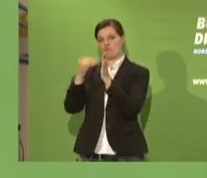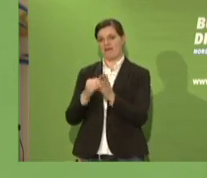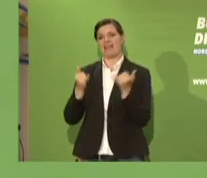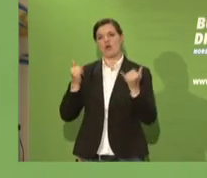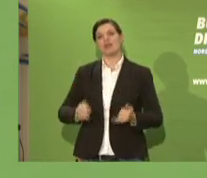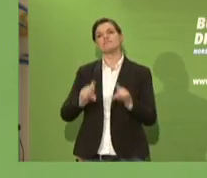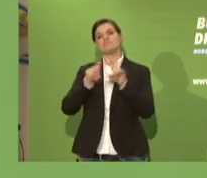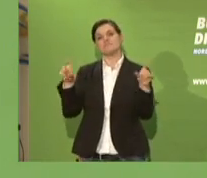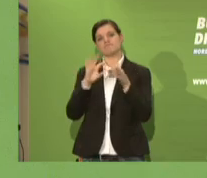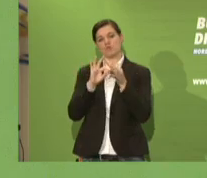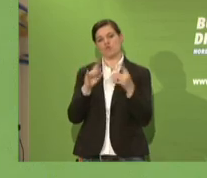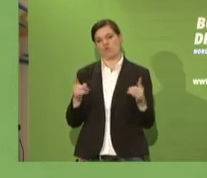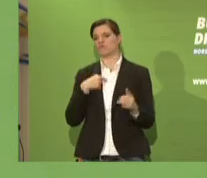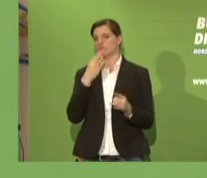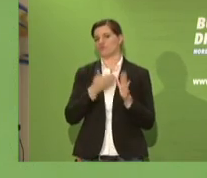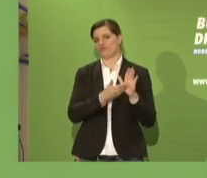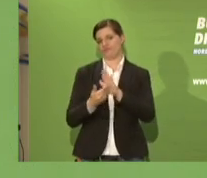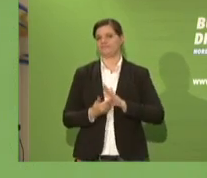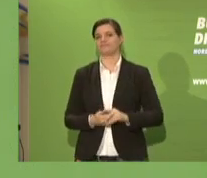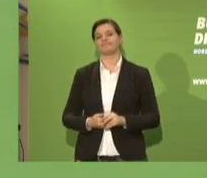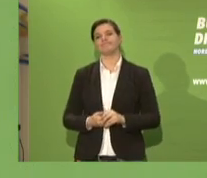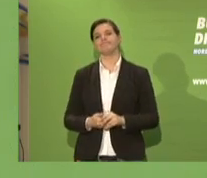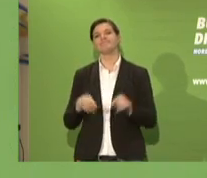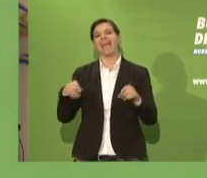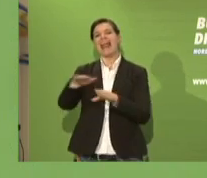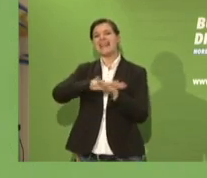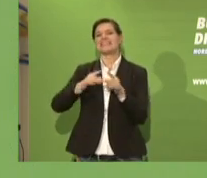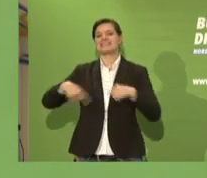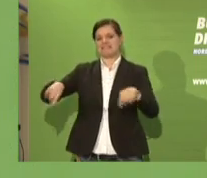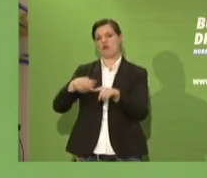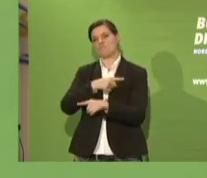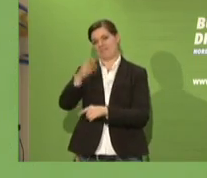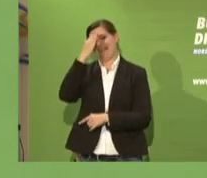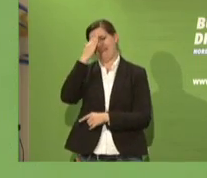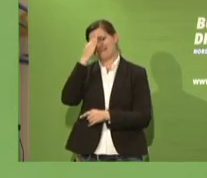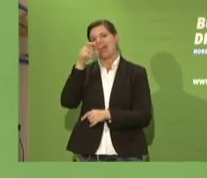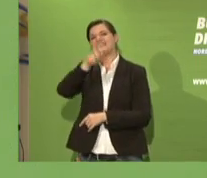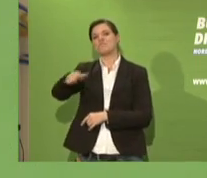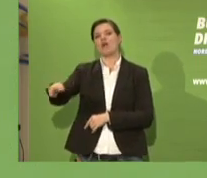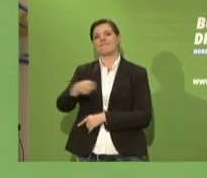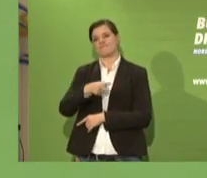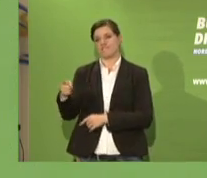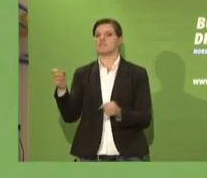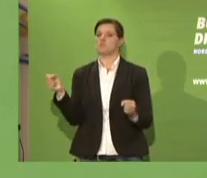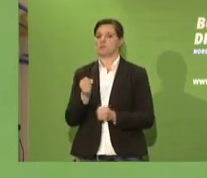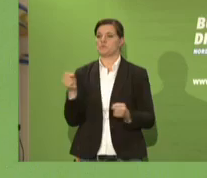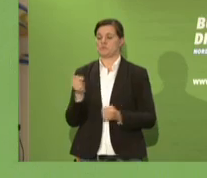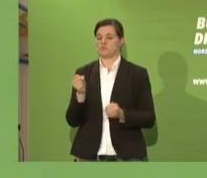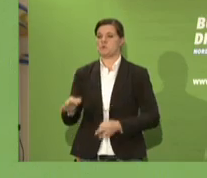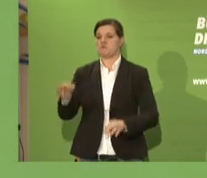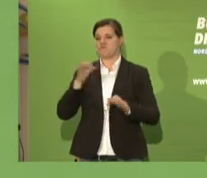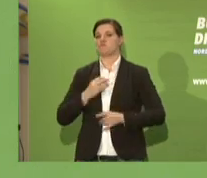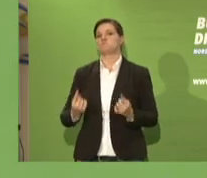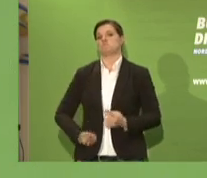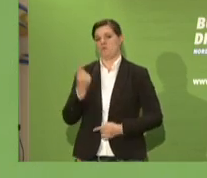heutigen Parteitags. Die Demografie, gerade in den ländlichen Räumen, wir wissen es, wird uns vor riesige Voraussetzungen stellen. Da